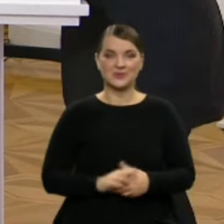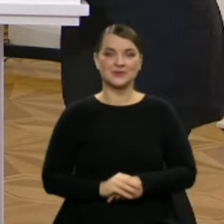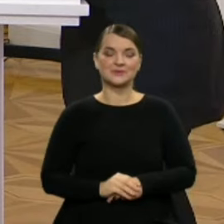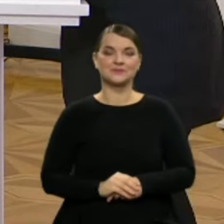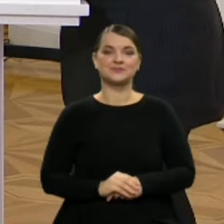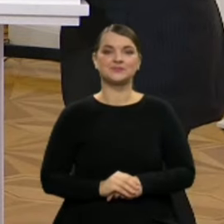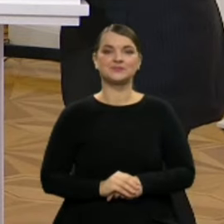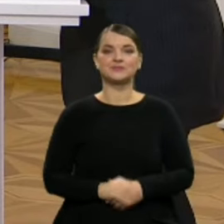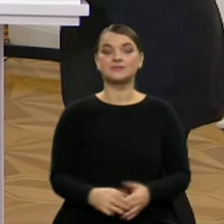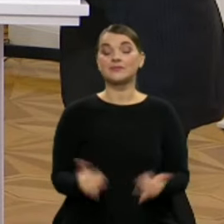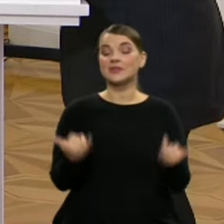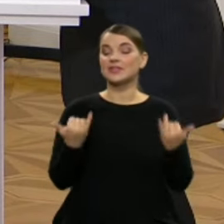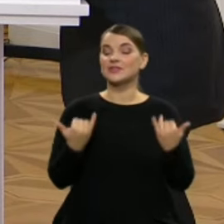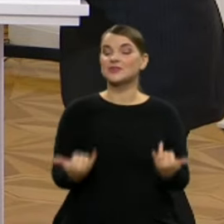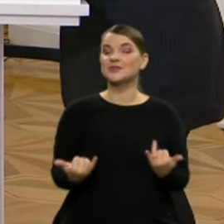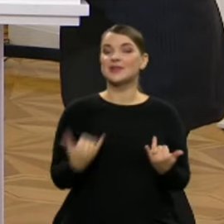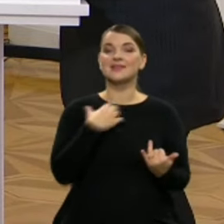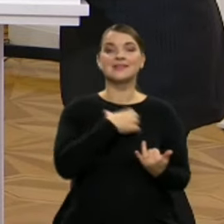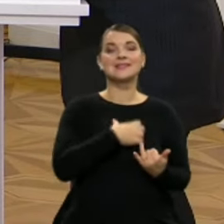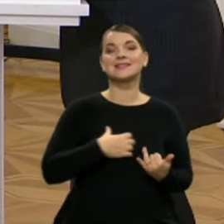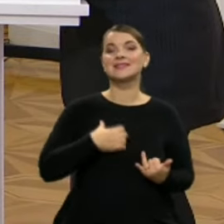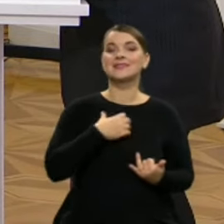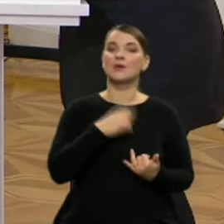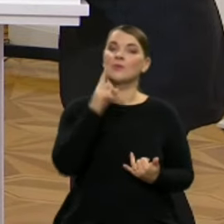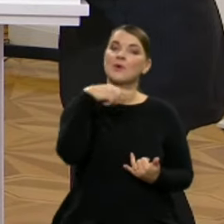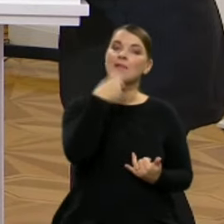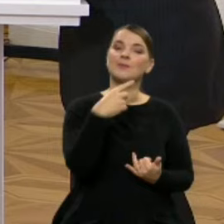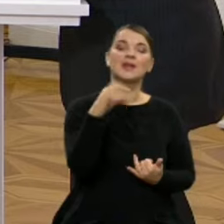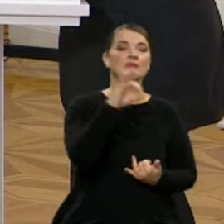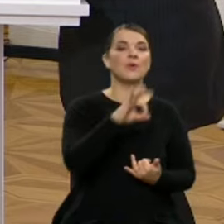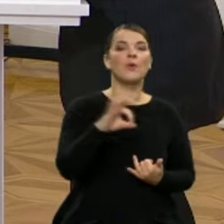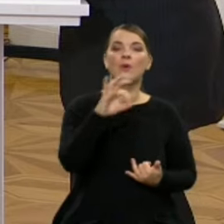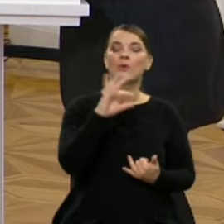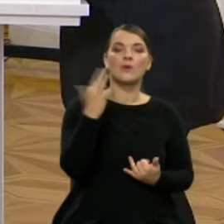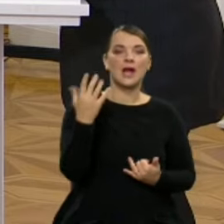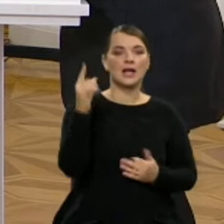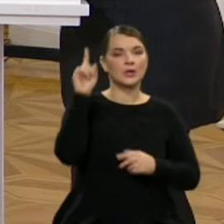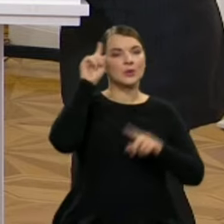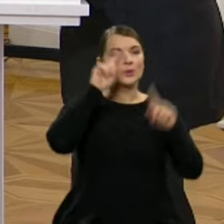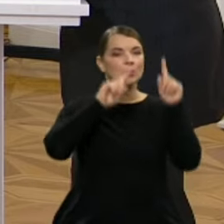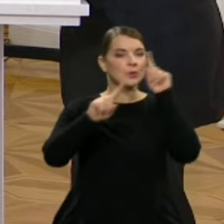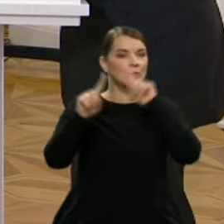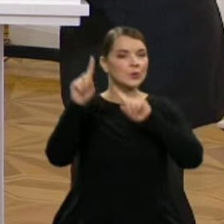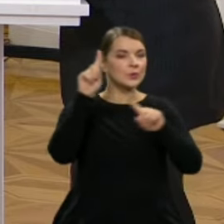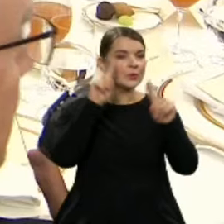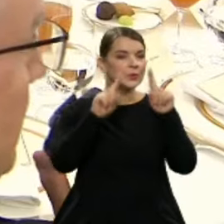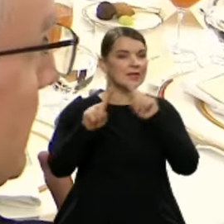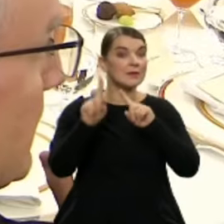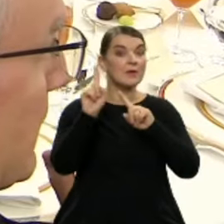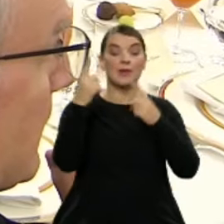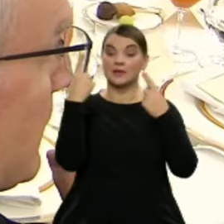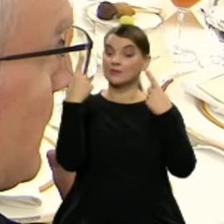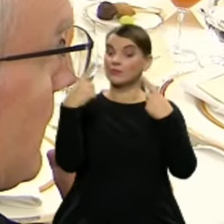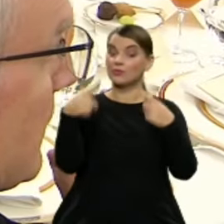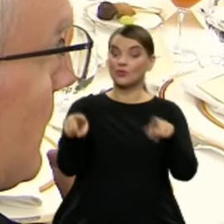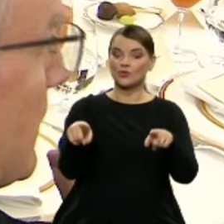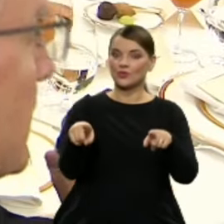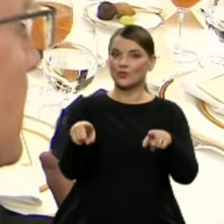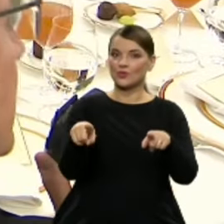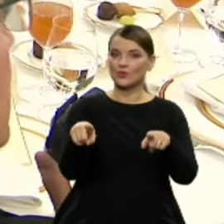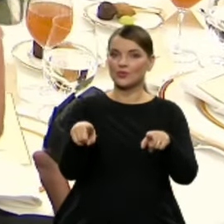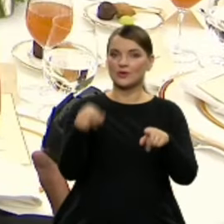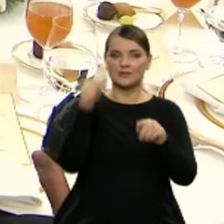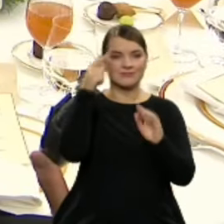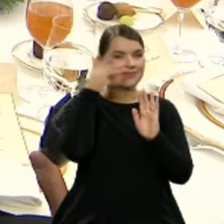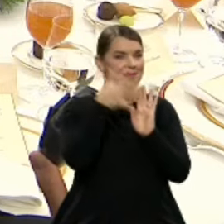Šiandien labai svarbu kalbėti apie visiškai kitokią kūrybą. Apie daug didesnę ir prasmingesnę